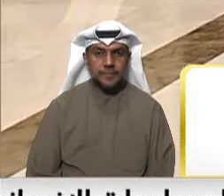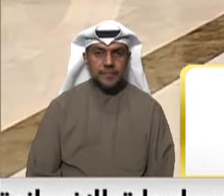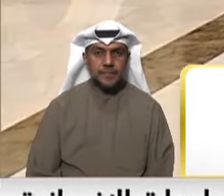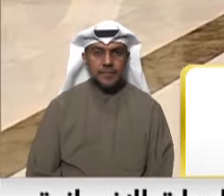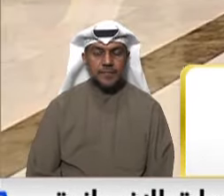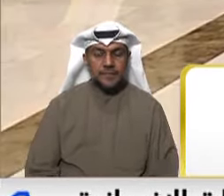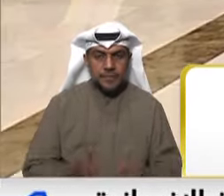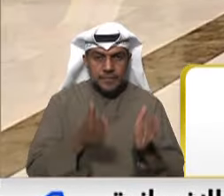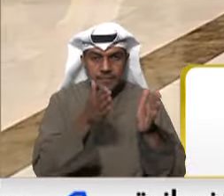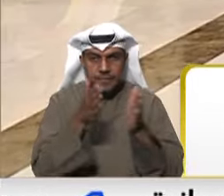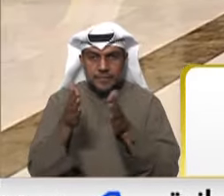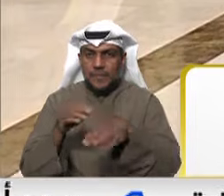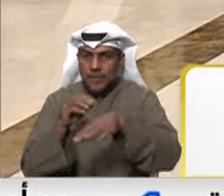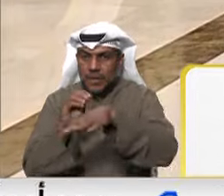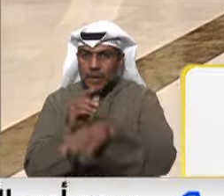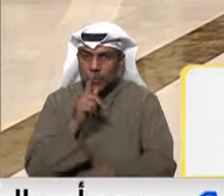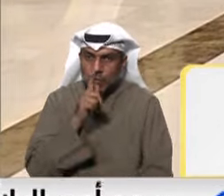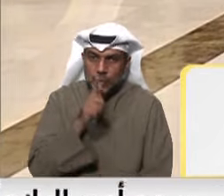ولتستمر